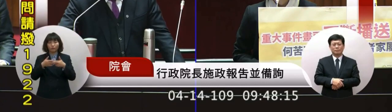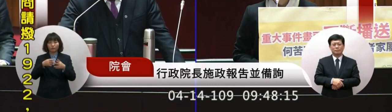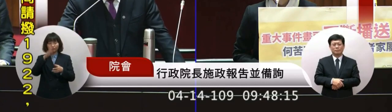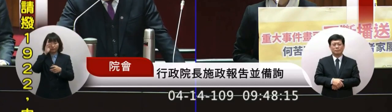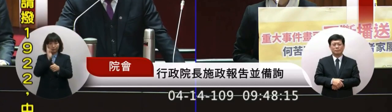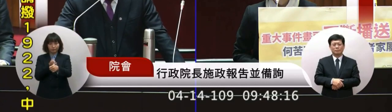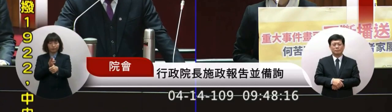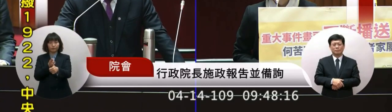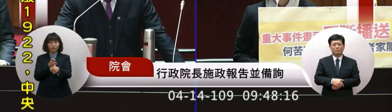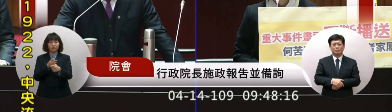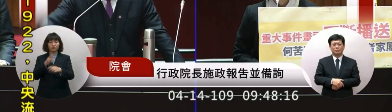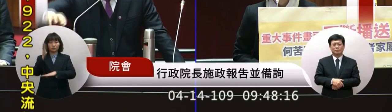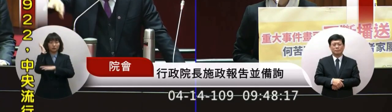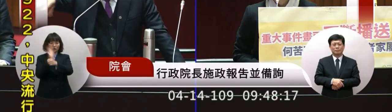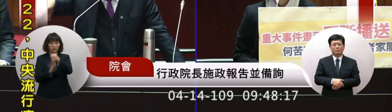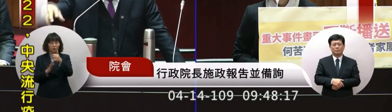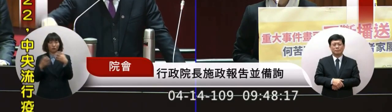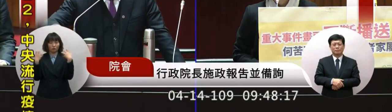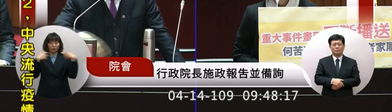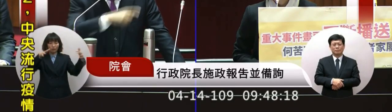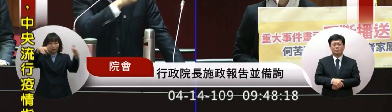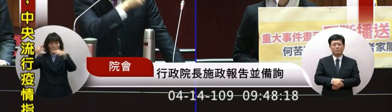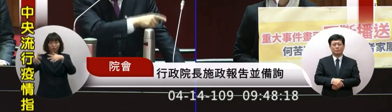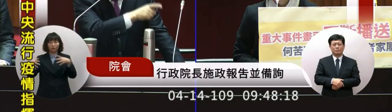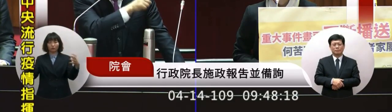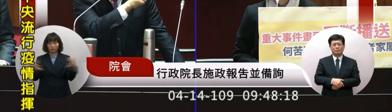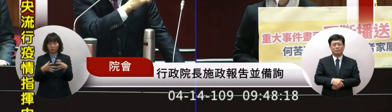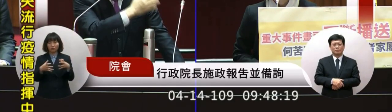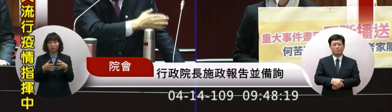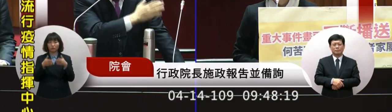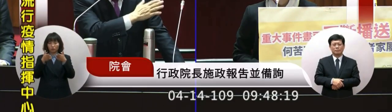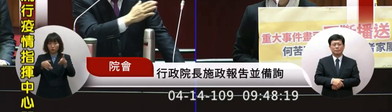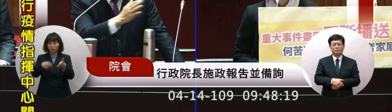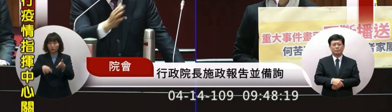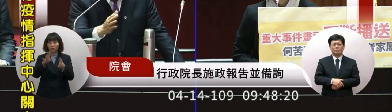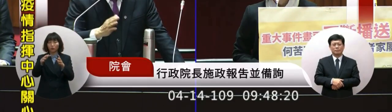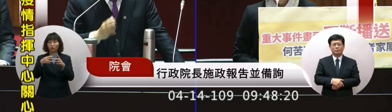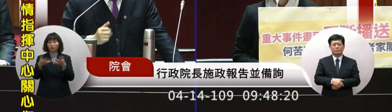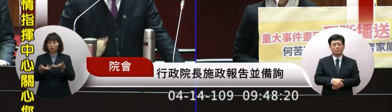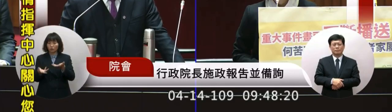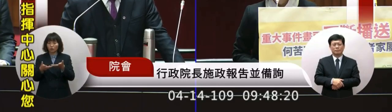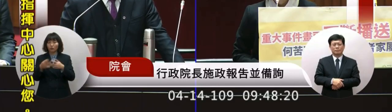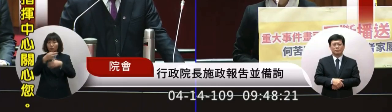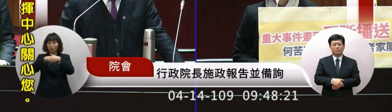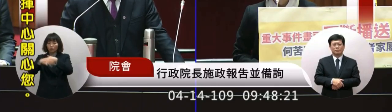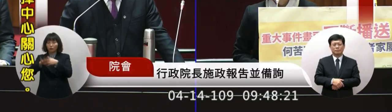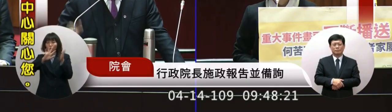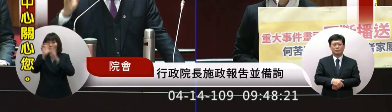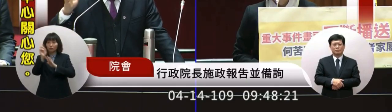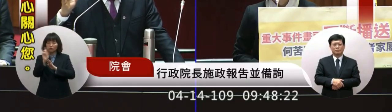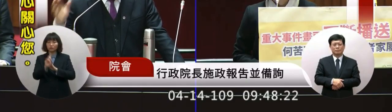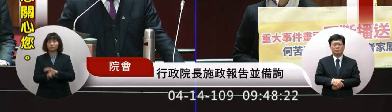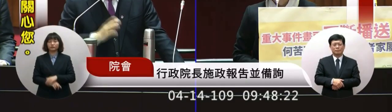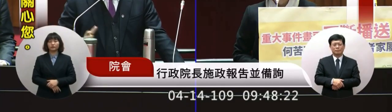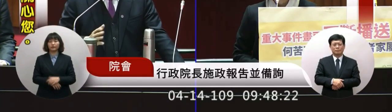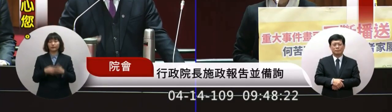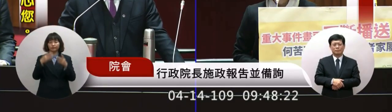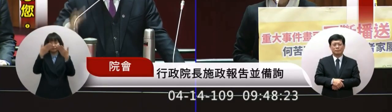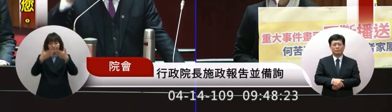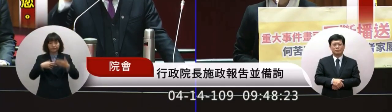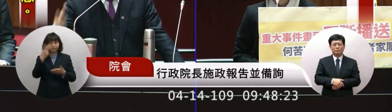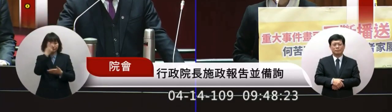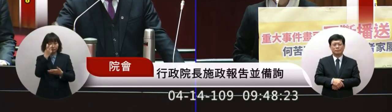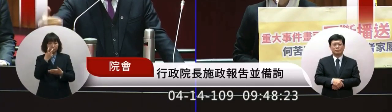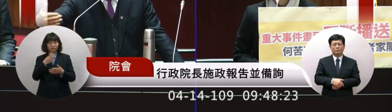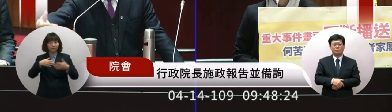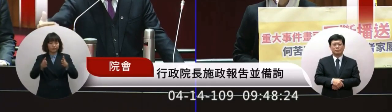请这个政委来召集相关部会，就相关目前缺失情形来盘整，